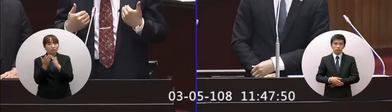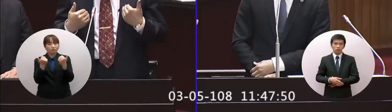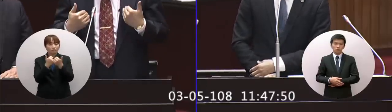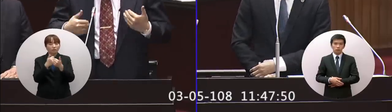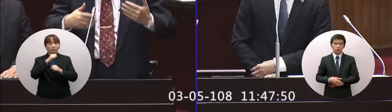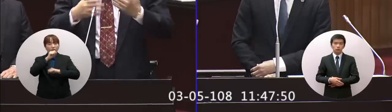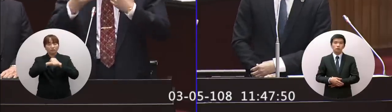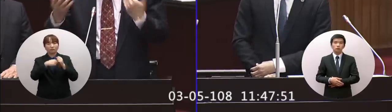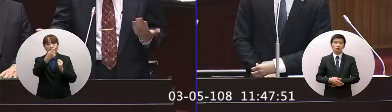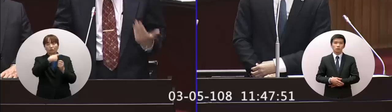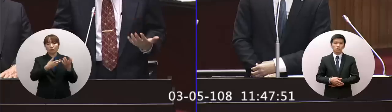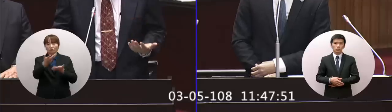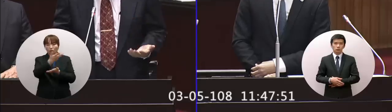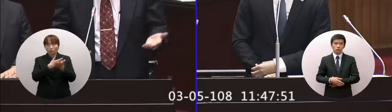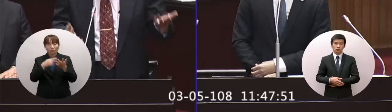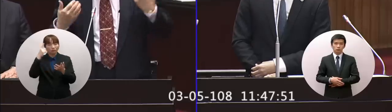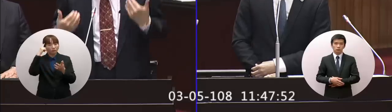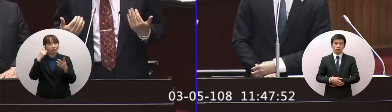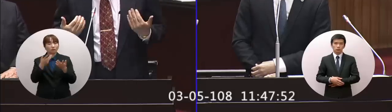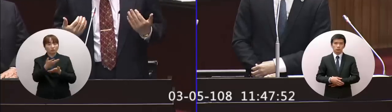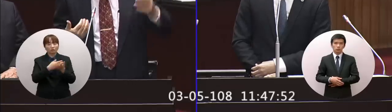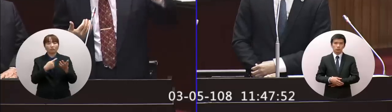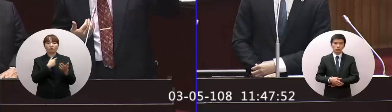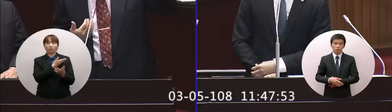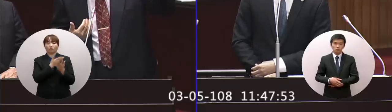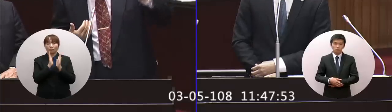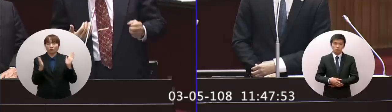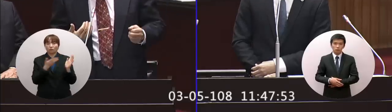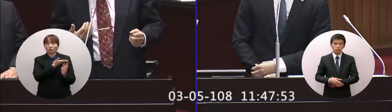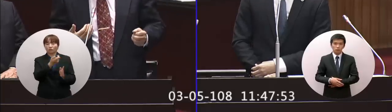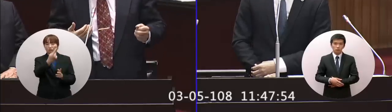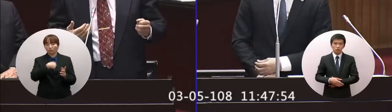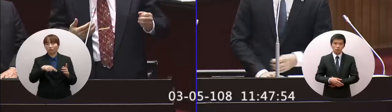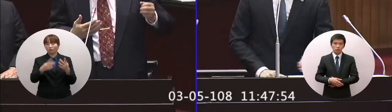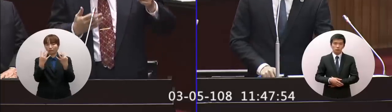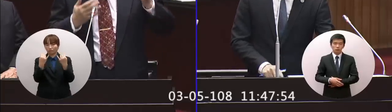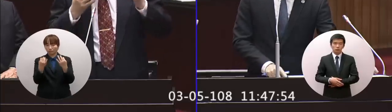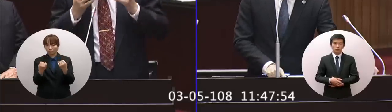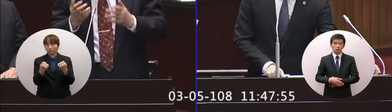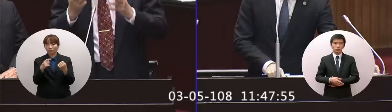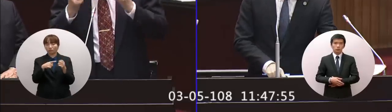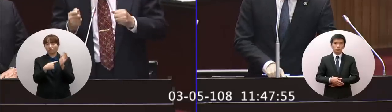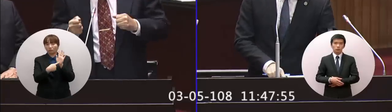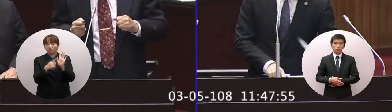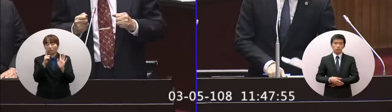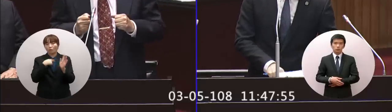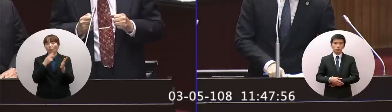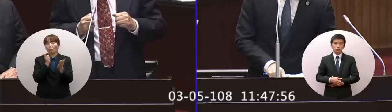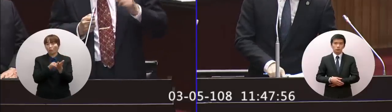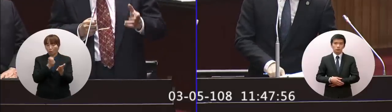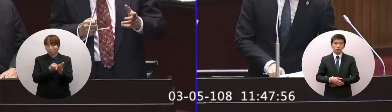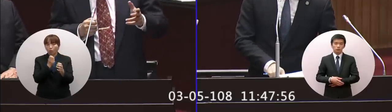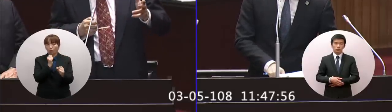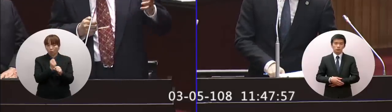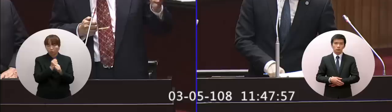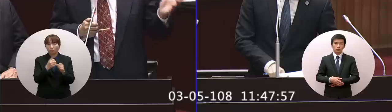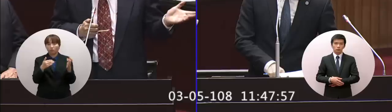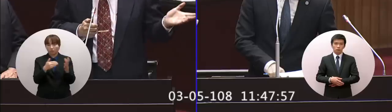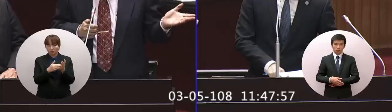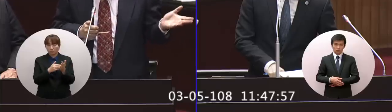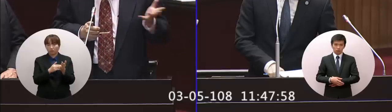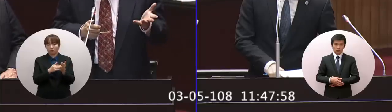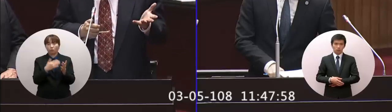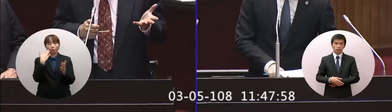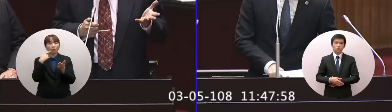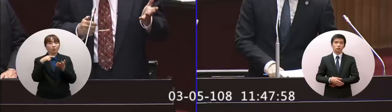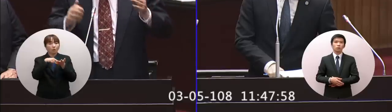有甲咱接触，有来交换意见，我会回来。所以这个数据。我是严格来执行了后，大部